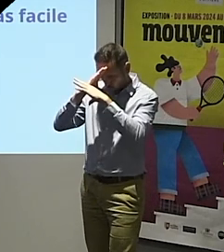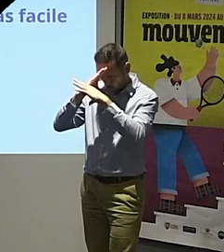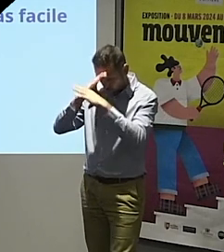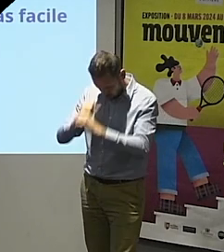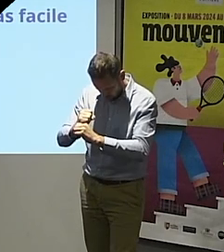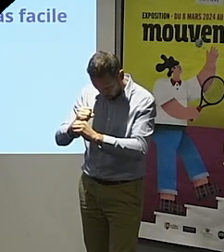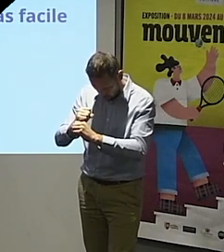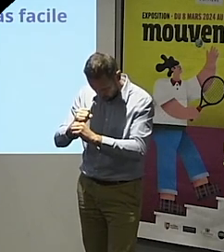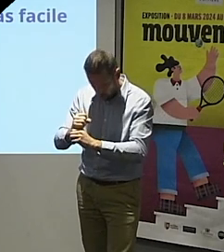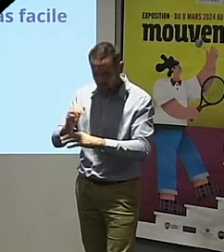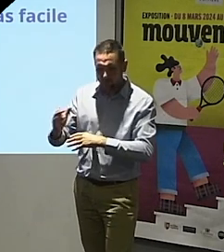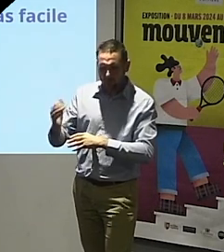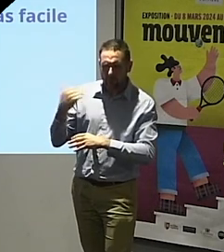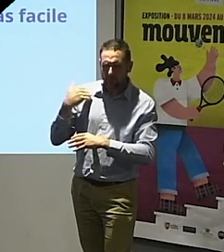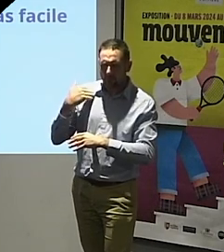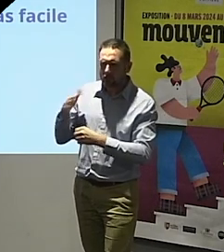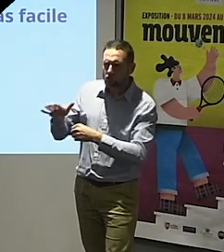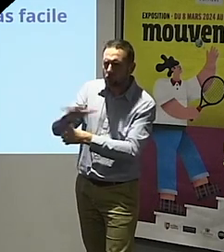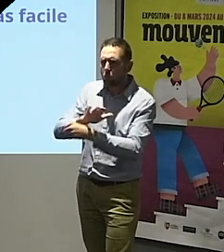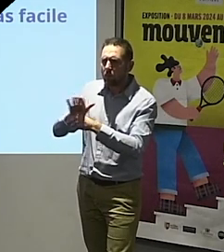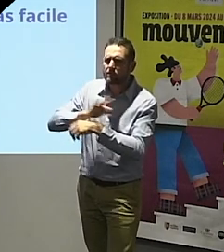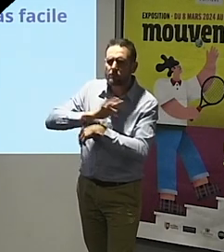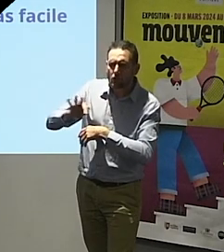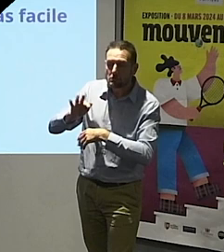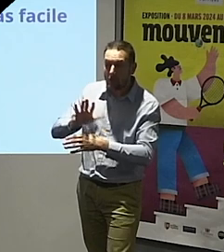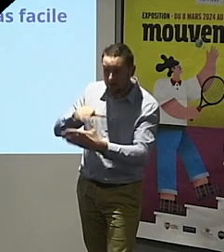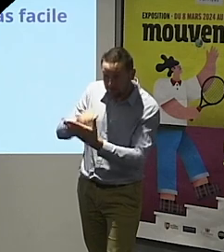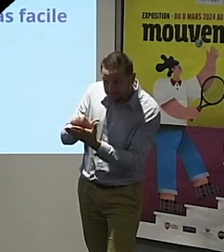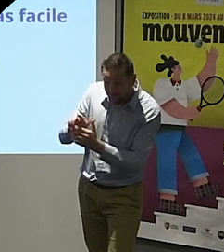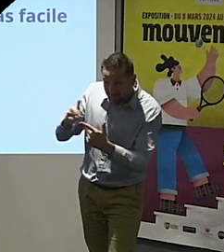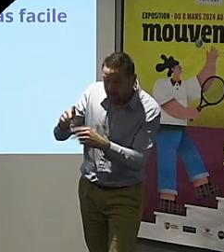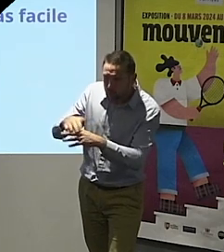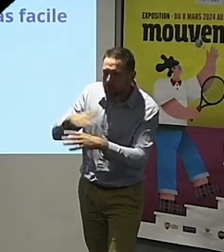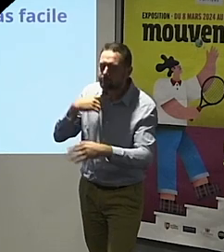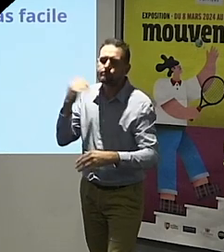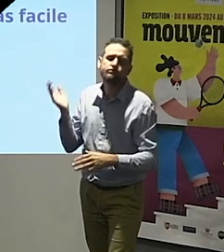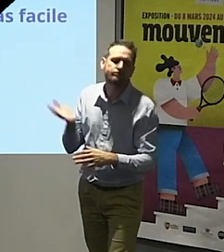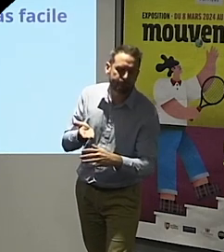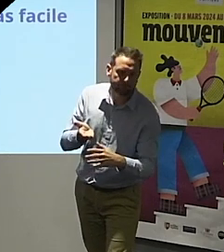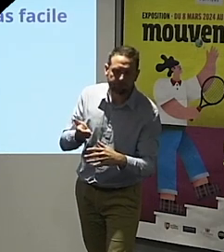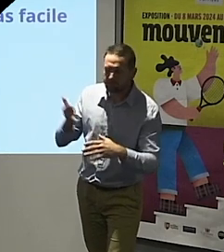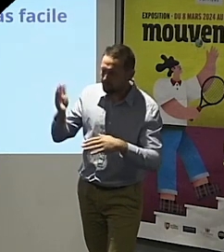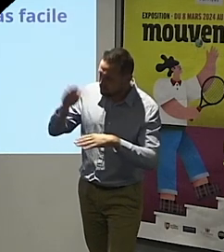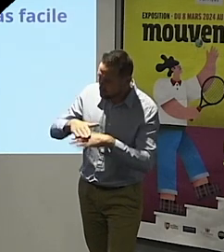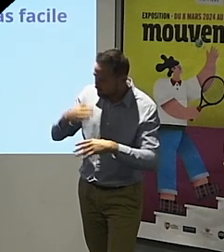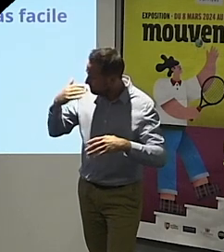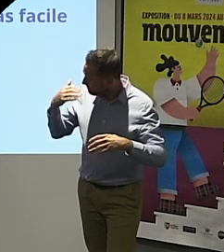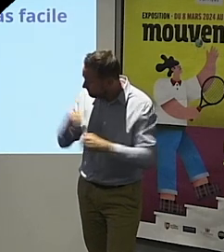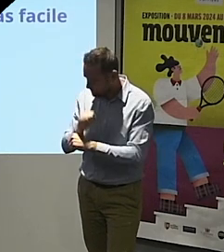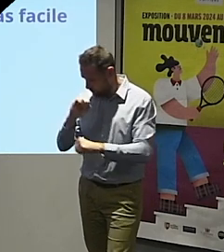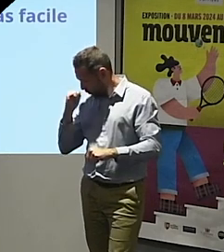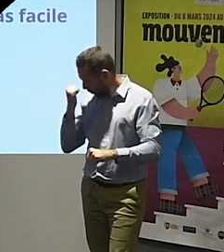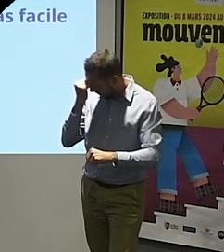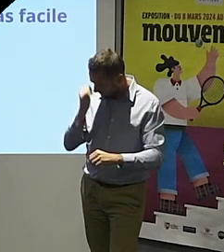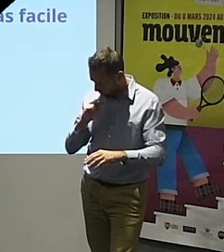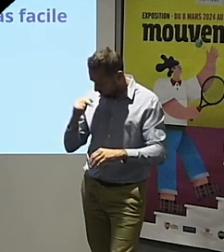il y a un championnat de France que j'ai pas réussi, et je me suis voulu de ça. Parce